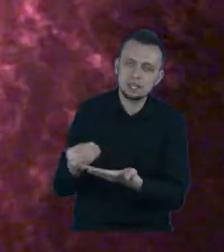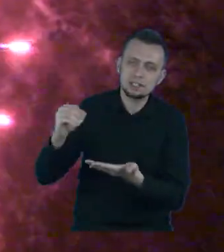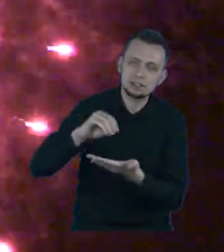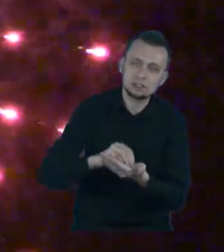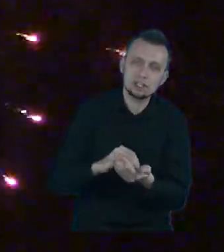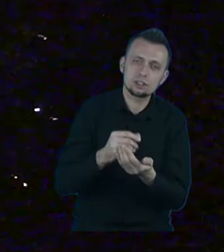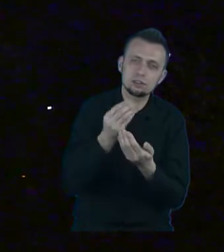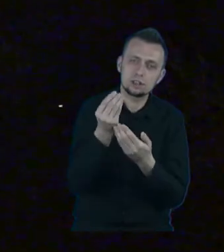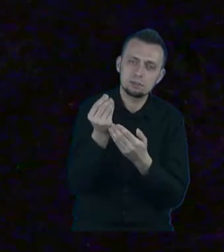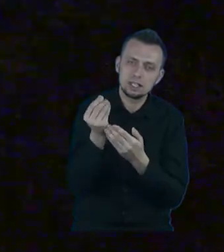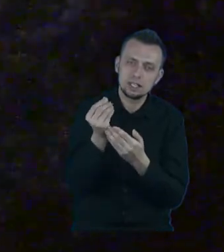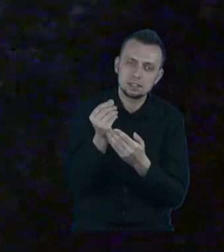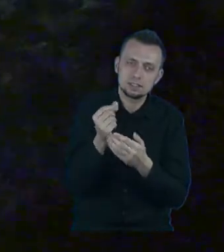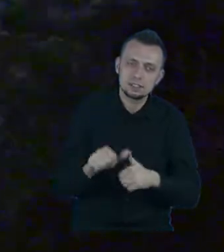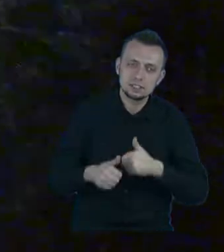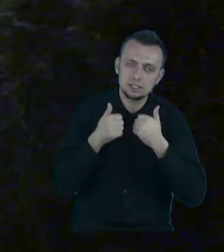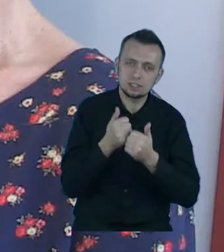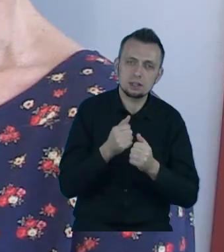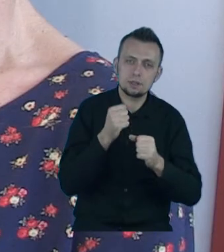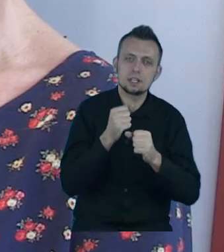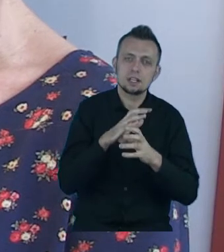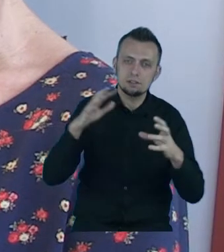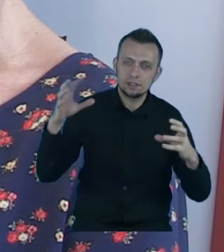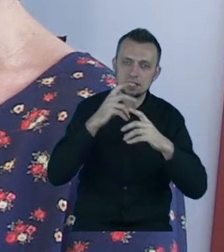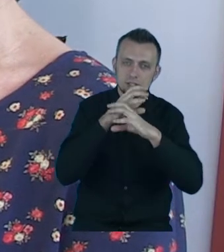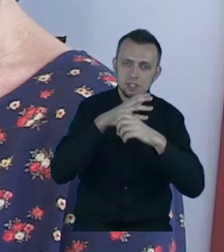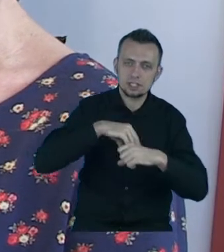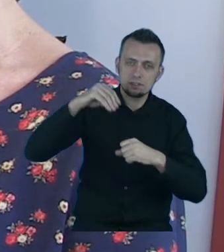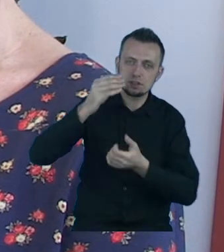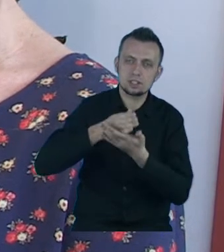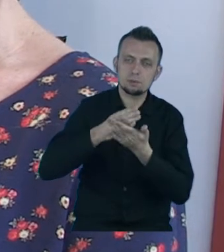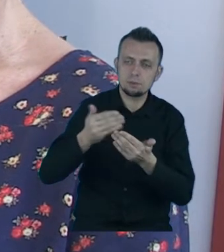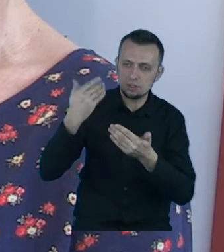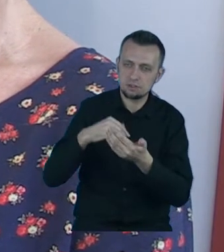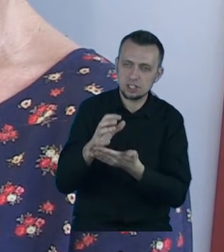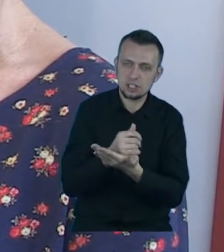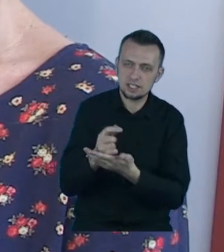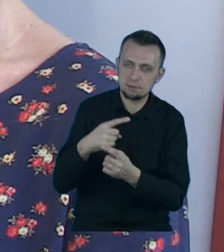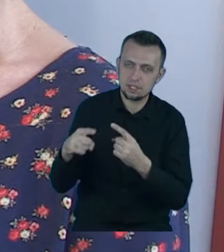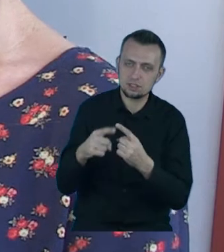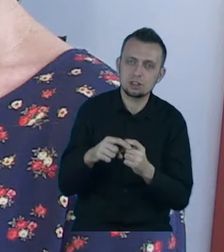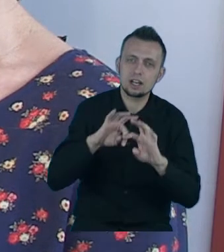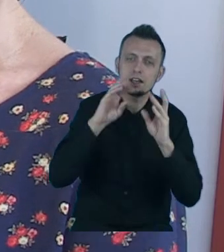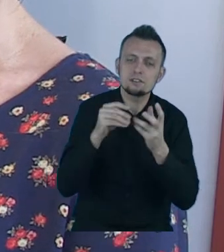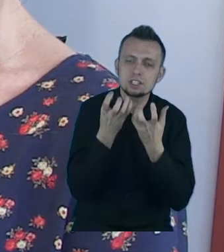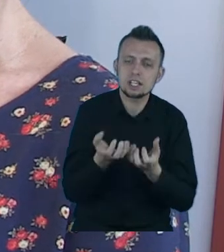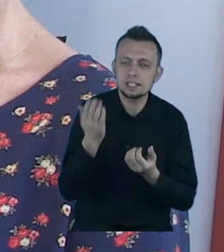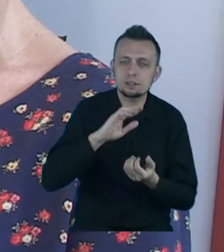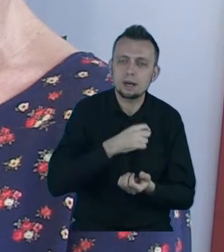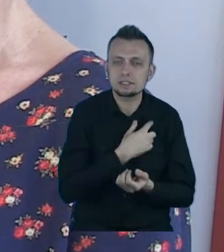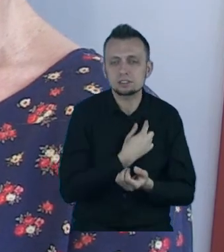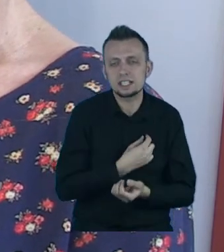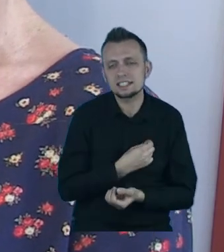na rzecz Wielkiej Orkiestry Świątecznej Pomocy. Więc wszystkich chętnych bardzo serdecznie zapraszam. Proszę się również do